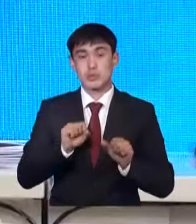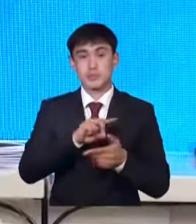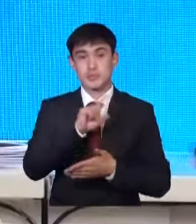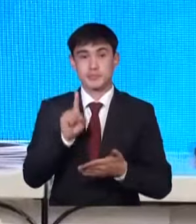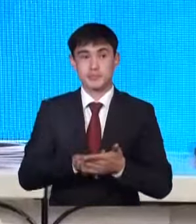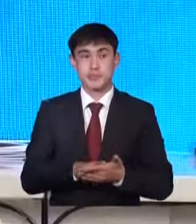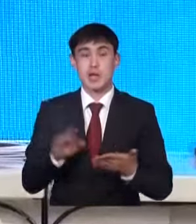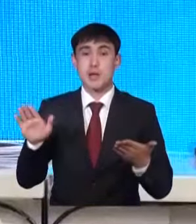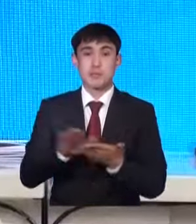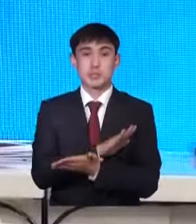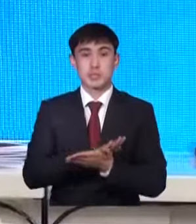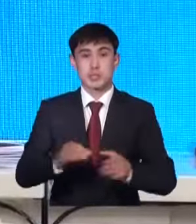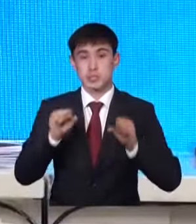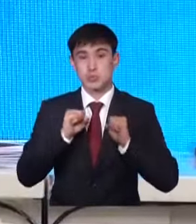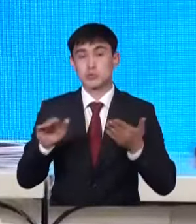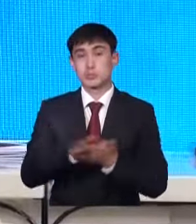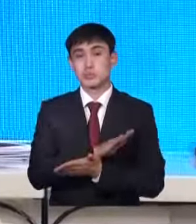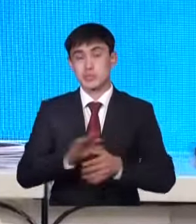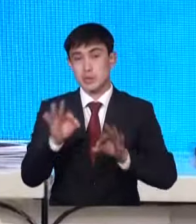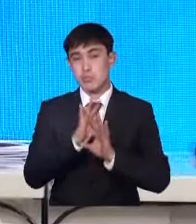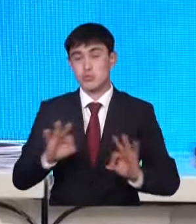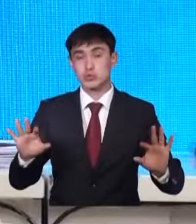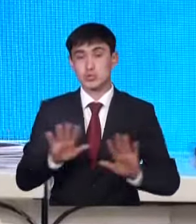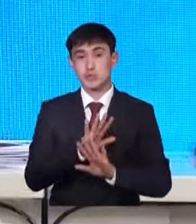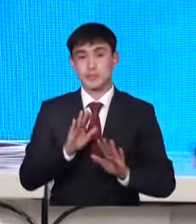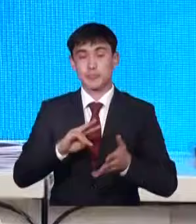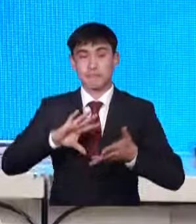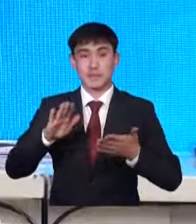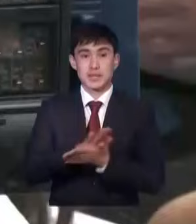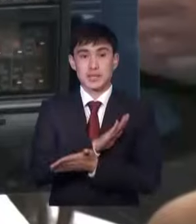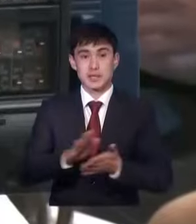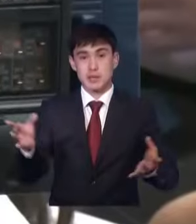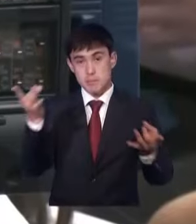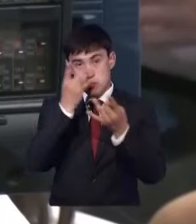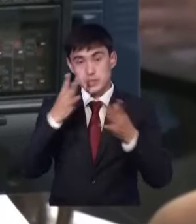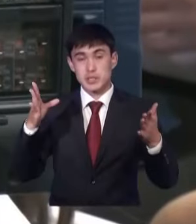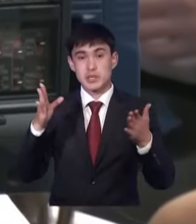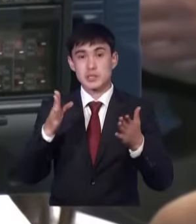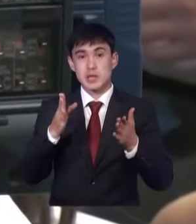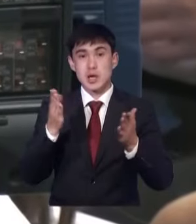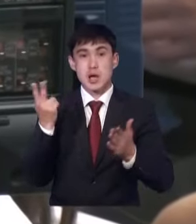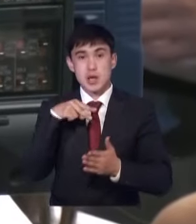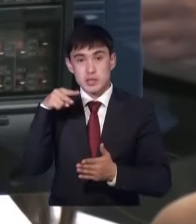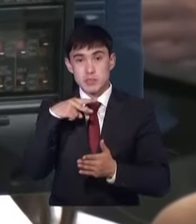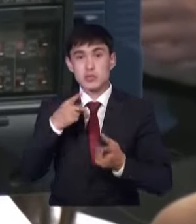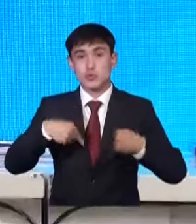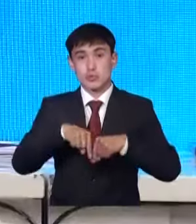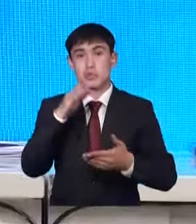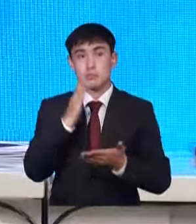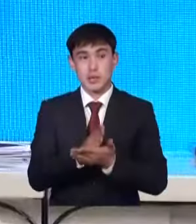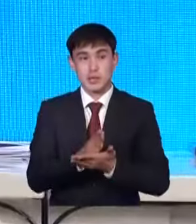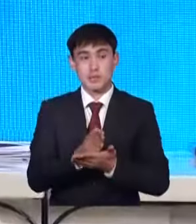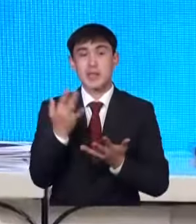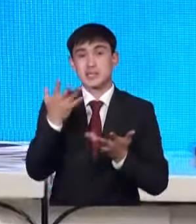спорт, тегін музыка, тегін мәдениет, әдебиет үйірмелерінің тегін болуы бар.